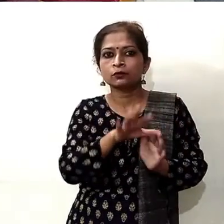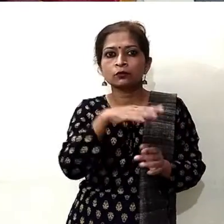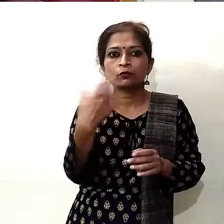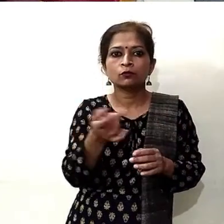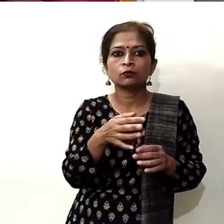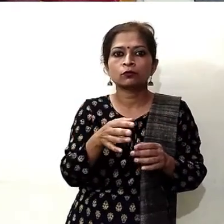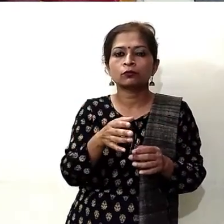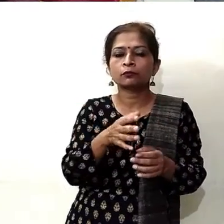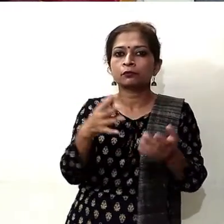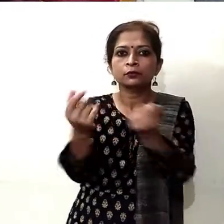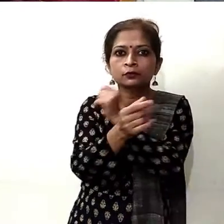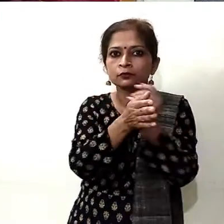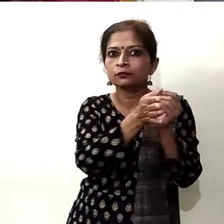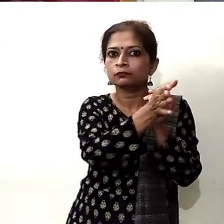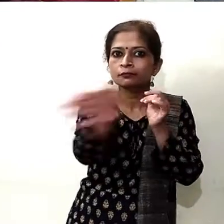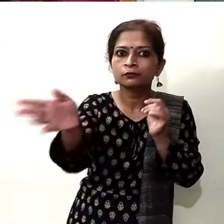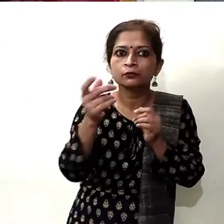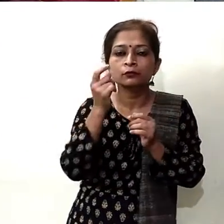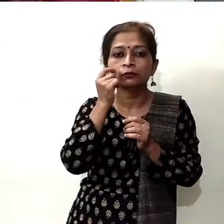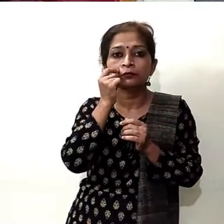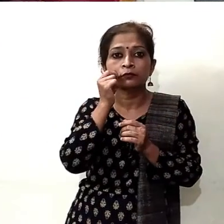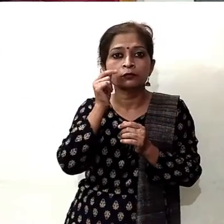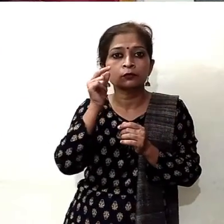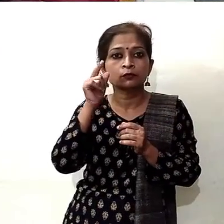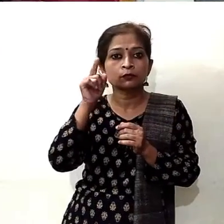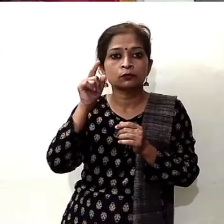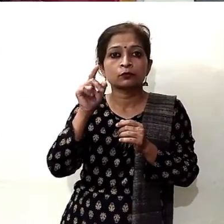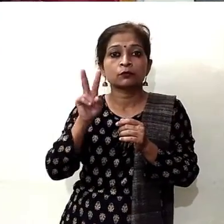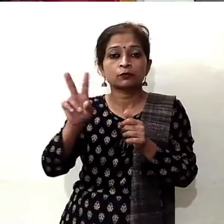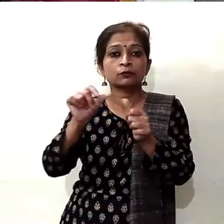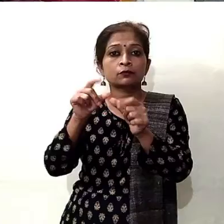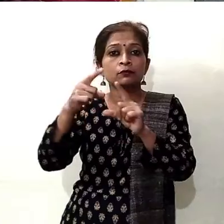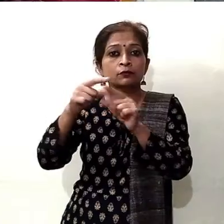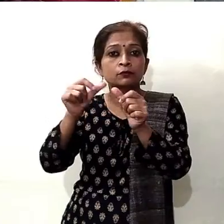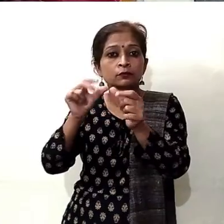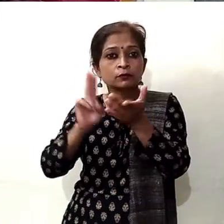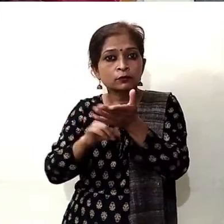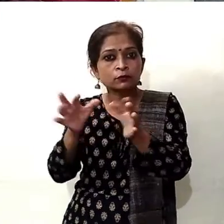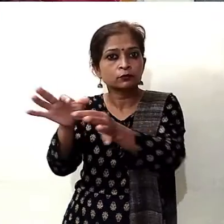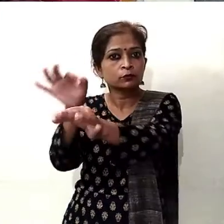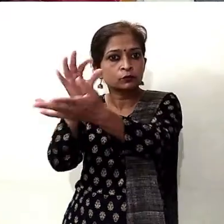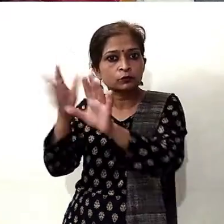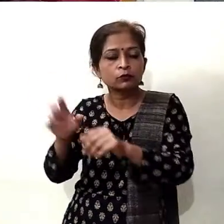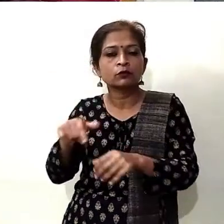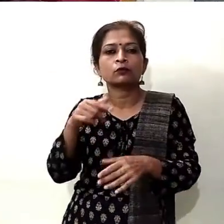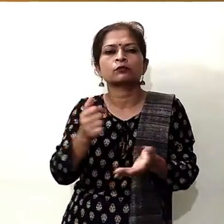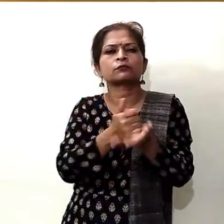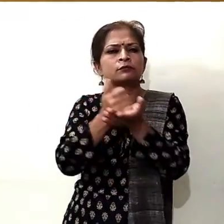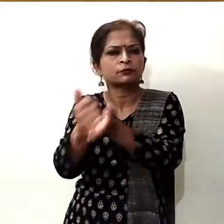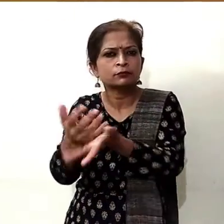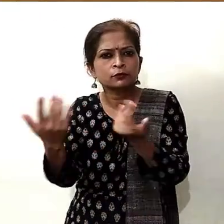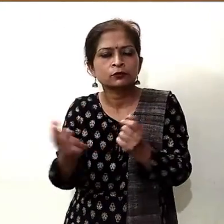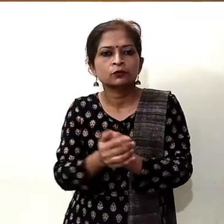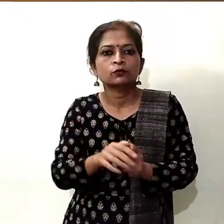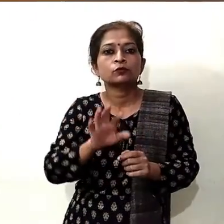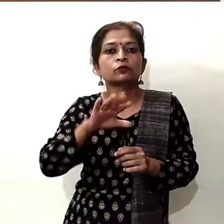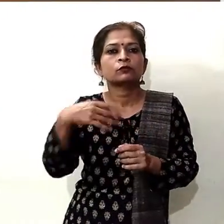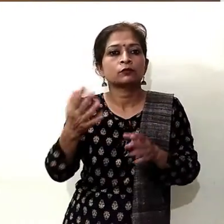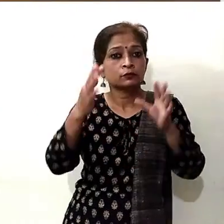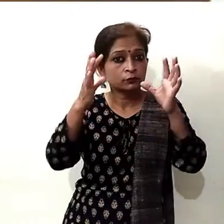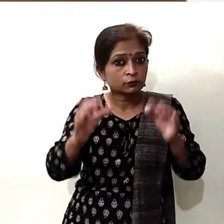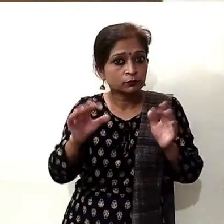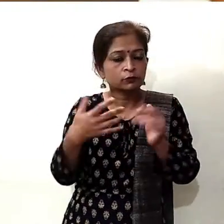गया। तो अब जब तीर लग गया है तो सेवा की गई और ये तय किया गया कि राणा रतन सिंह जी का ब्याह